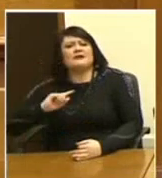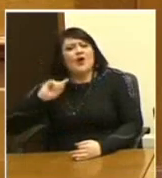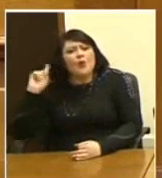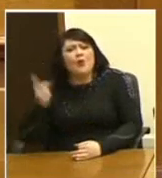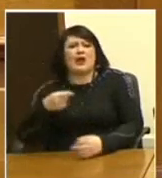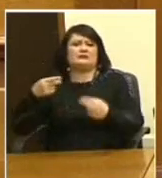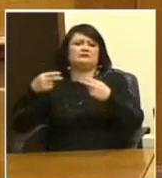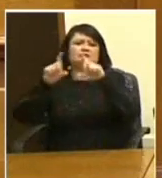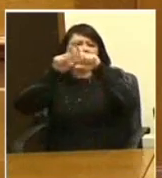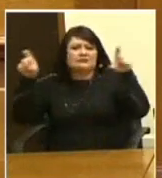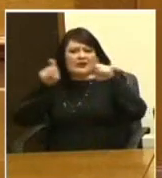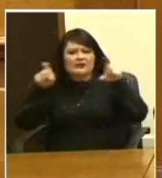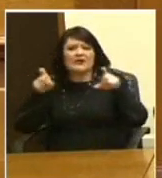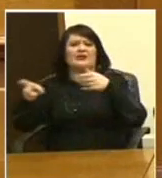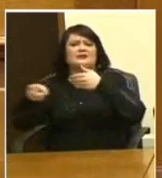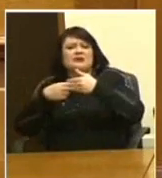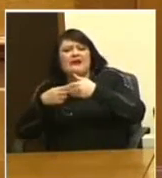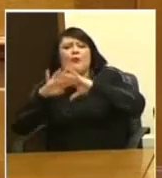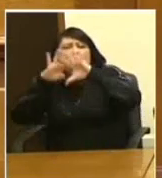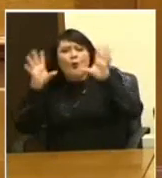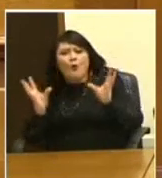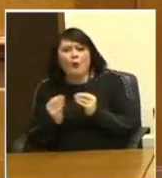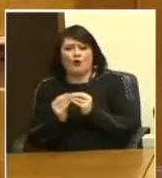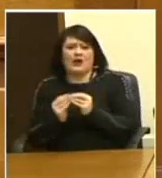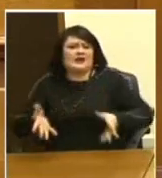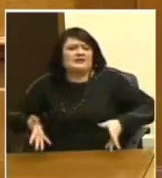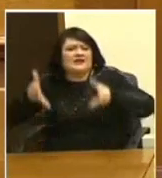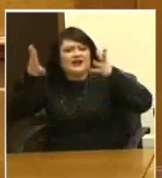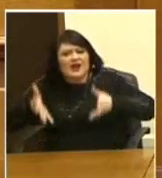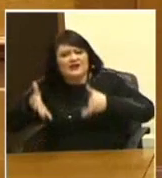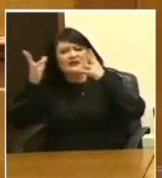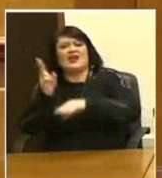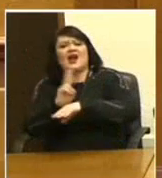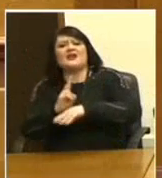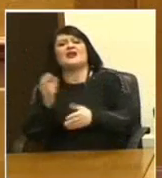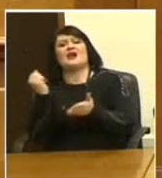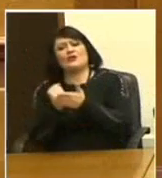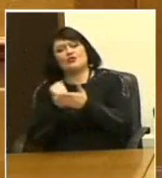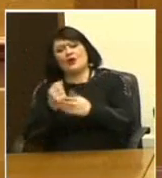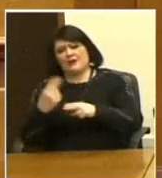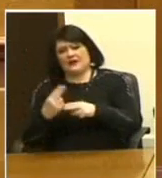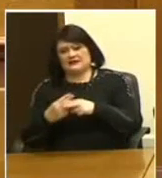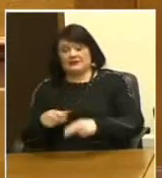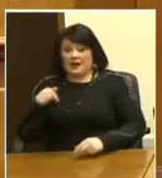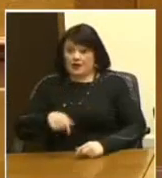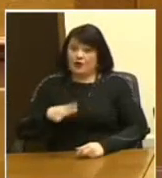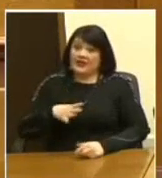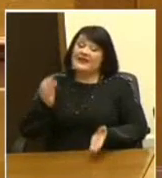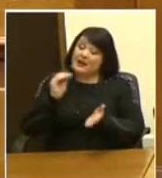ταμπέλες που έχουν στα δημόσια κτίρια και στα δημόσια έγγραφά τους. Εγώ θα ήθελα για άλλη μια